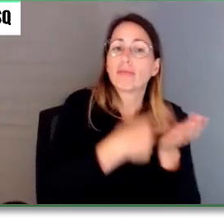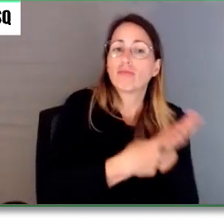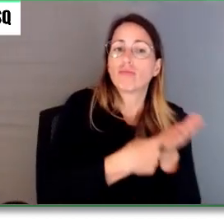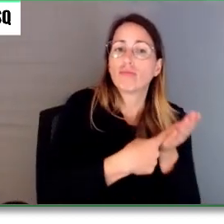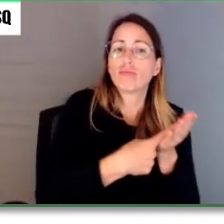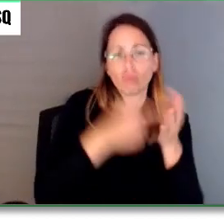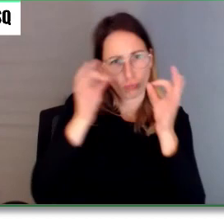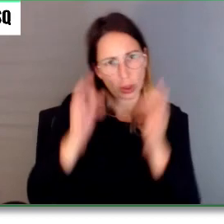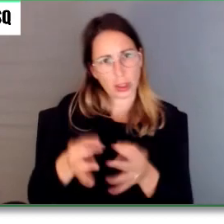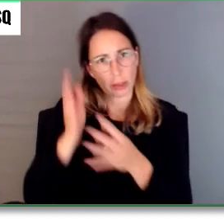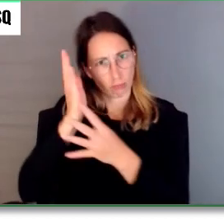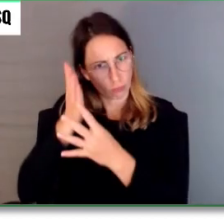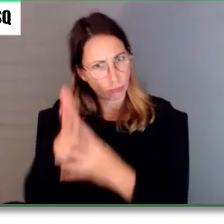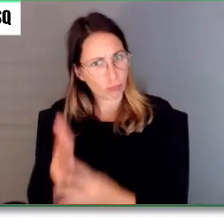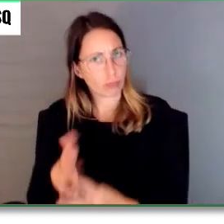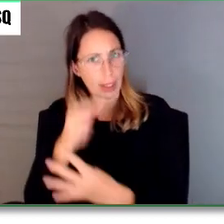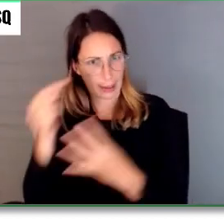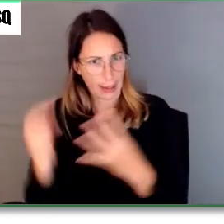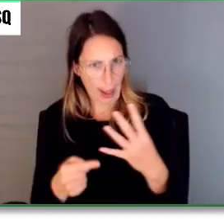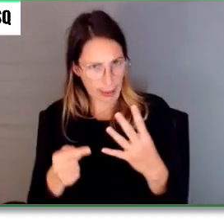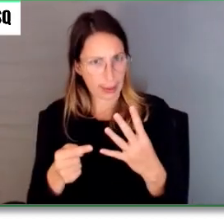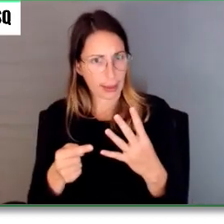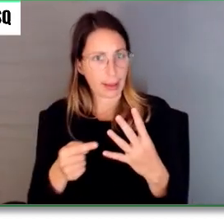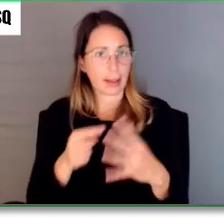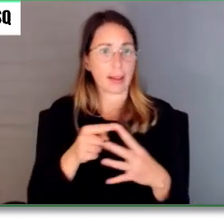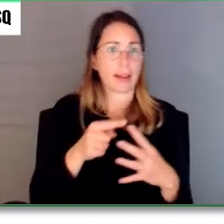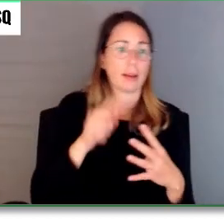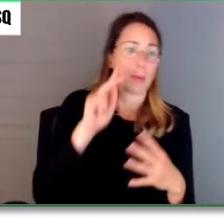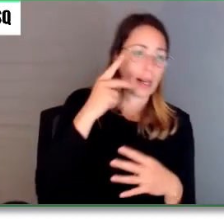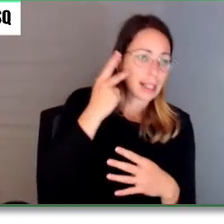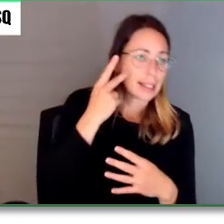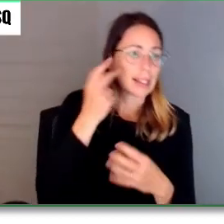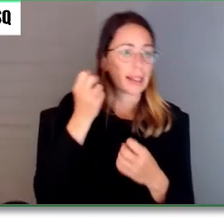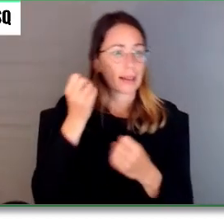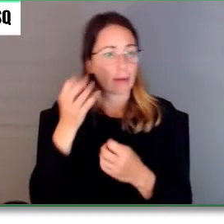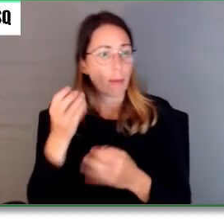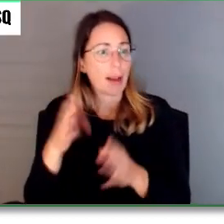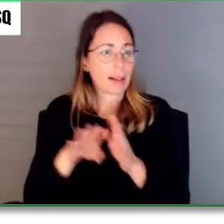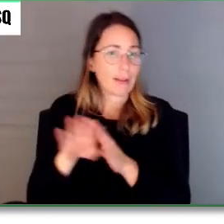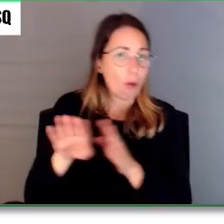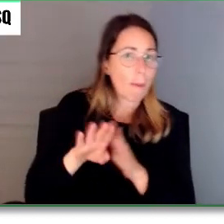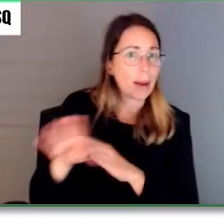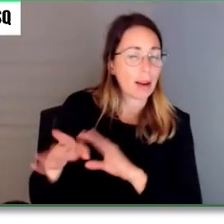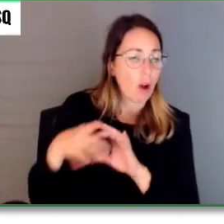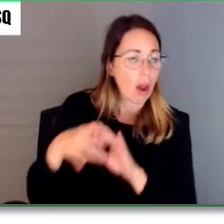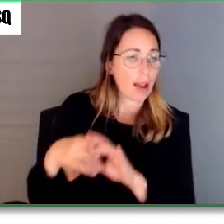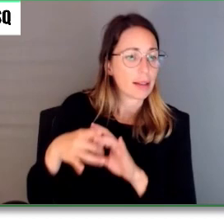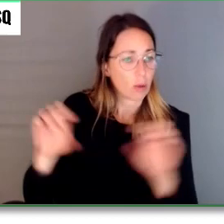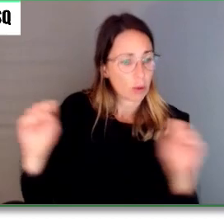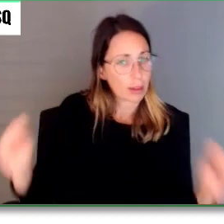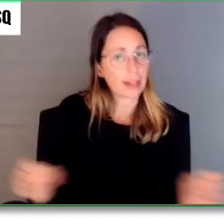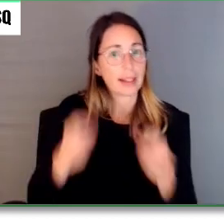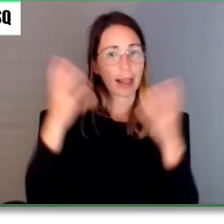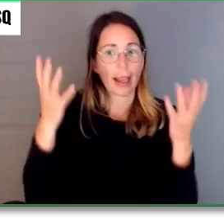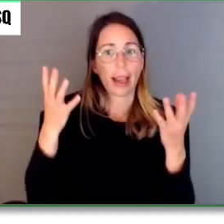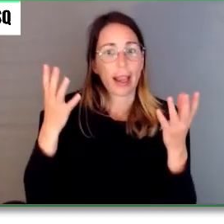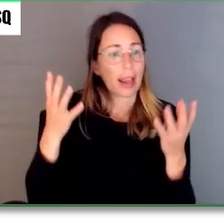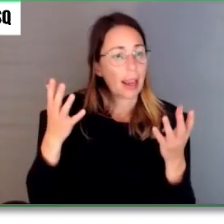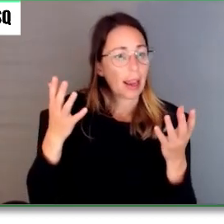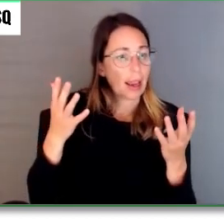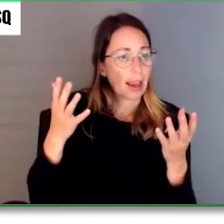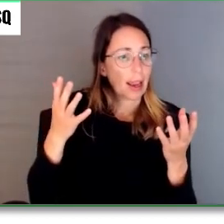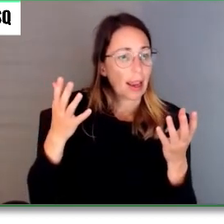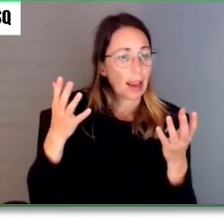clés de la politique: informer, développer des relations, créer de la capacité à l'interne